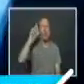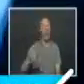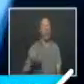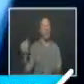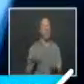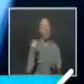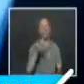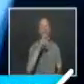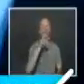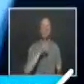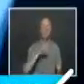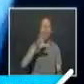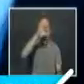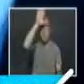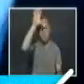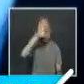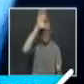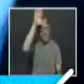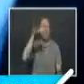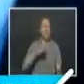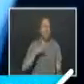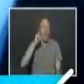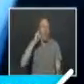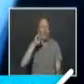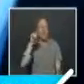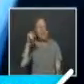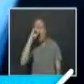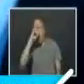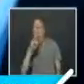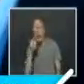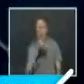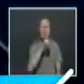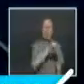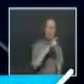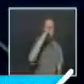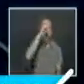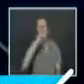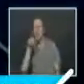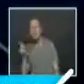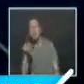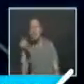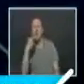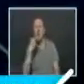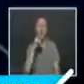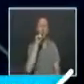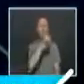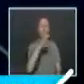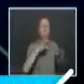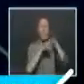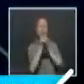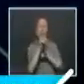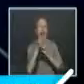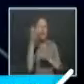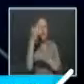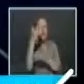הסורים והאיראנים, ואני לא יודע מי יודע עליו. זה מלכלך על זה, זה מלכלך על זה. זה אומר שהוא בגד